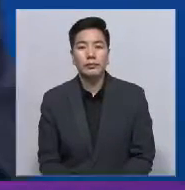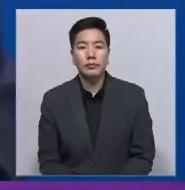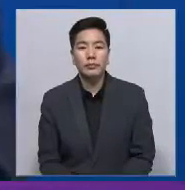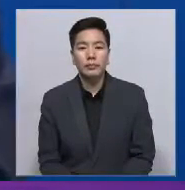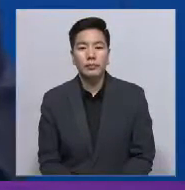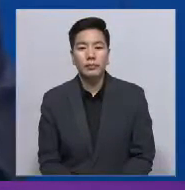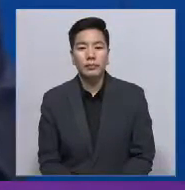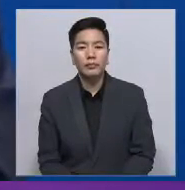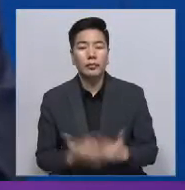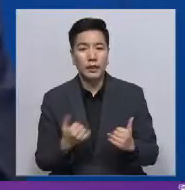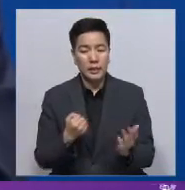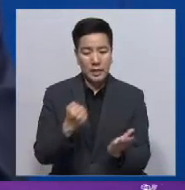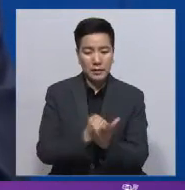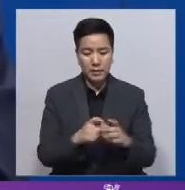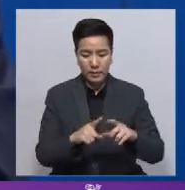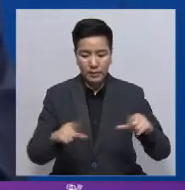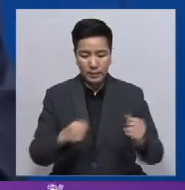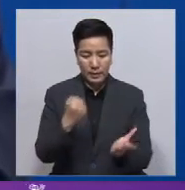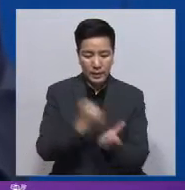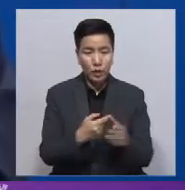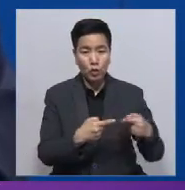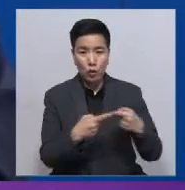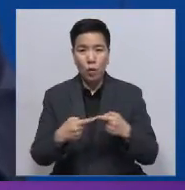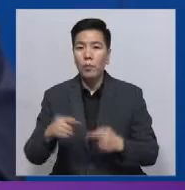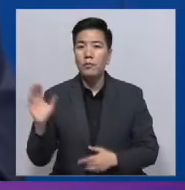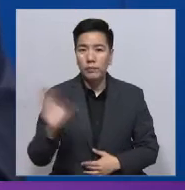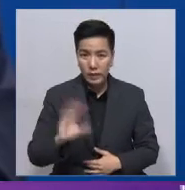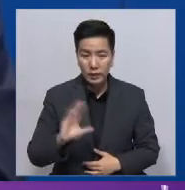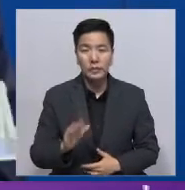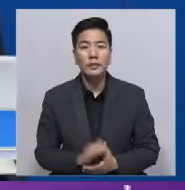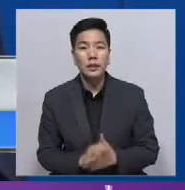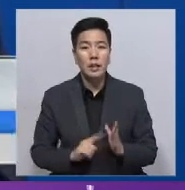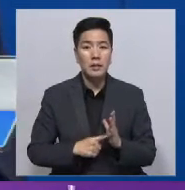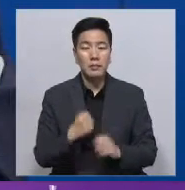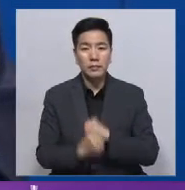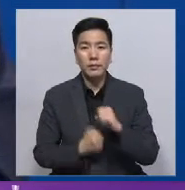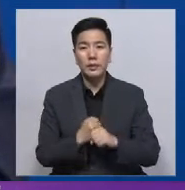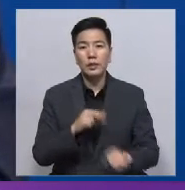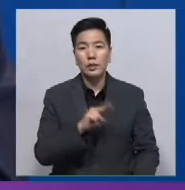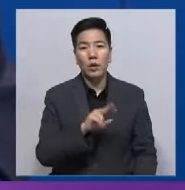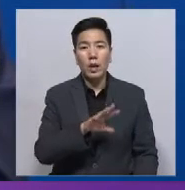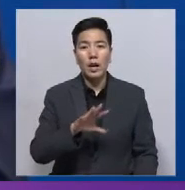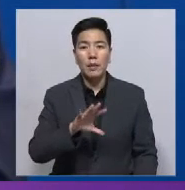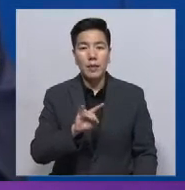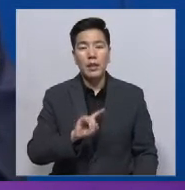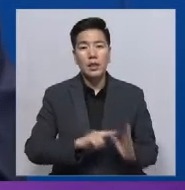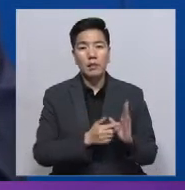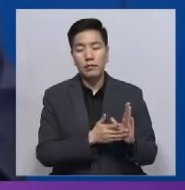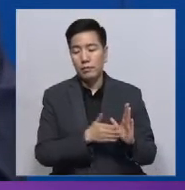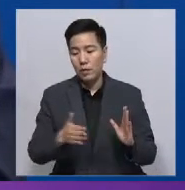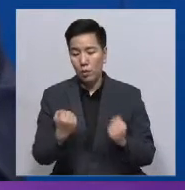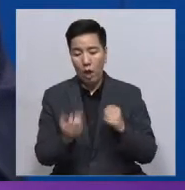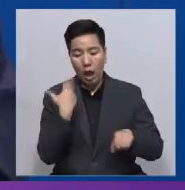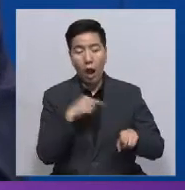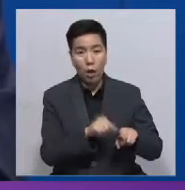ตอนนี้เราก็ไม่ให้ต่อทะเบียนแล้วไม่ให้ดีทะเบียนเพิ่มเติมเลยตั้งแต่ปี58เป็นต้นมาอันนี้เป็นของรถเก่า